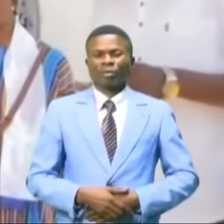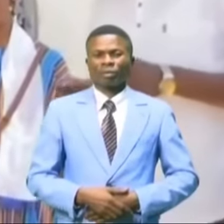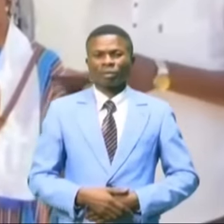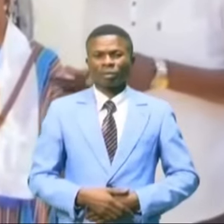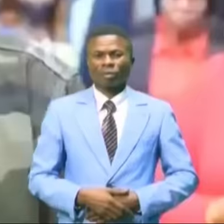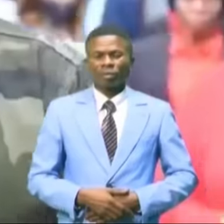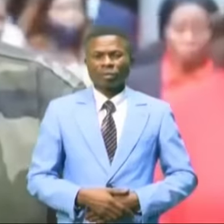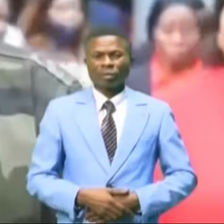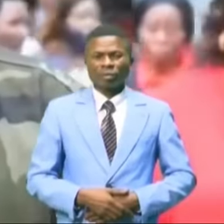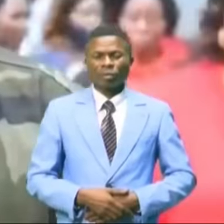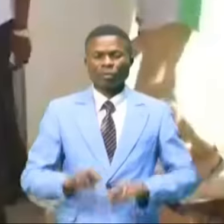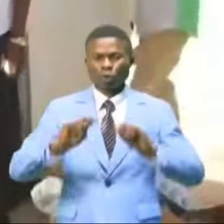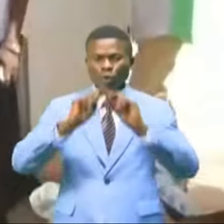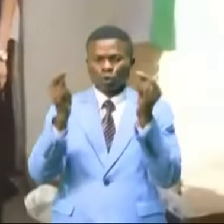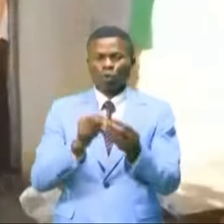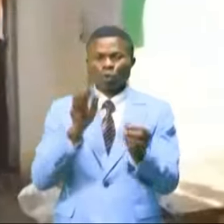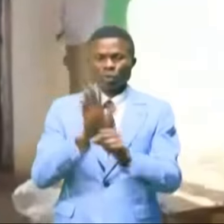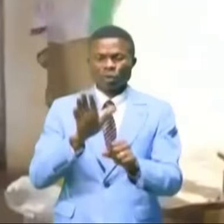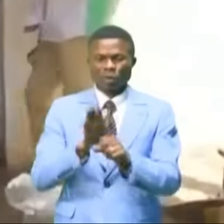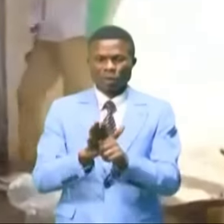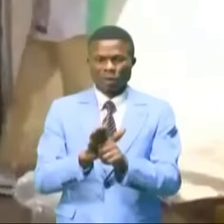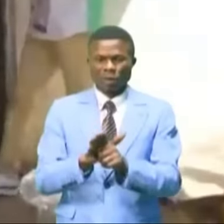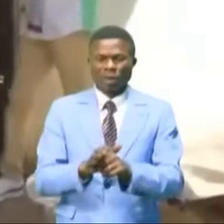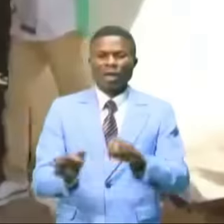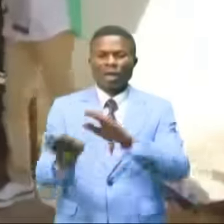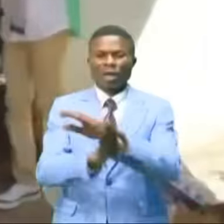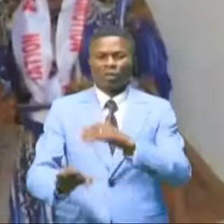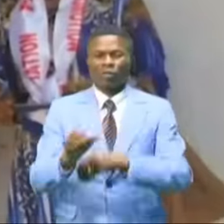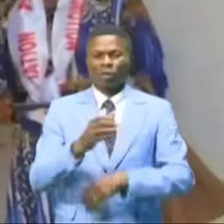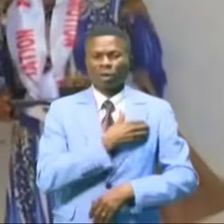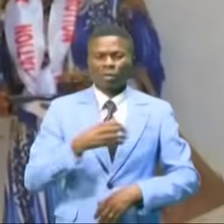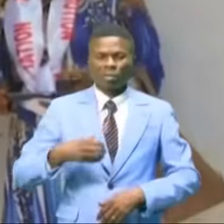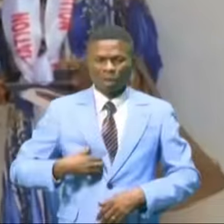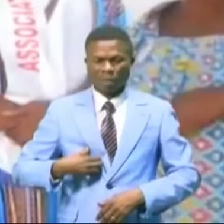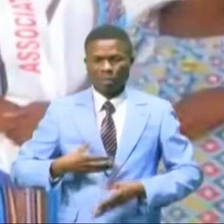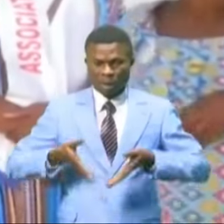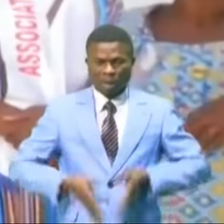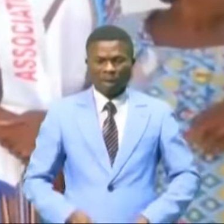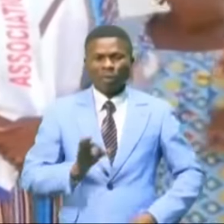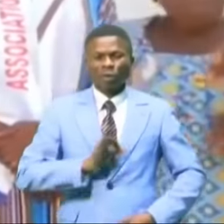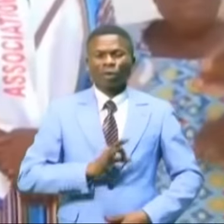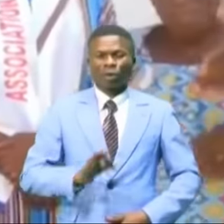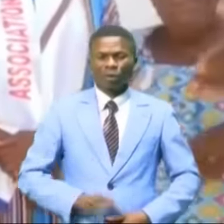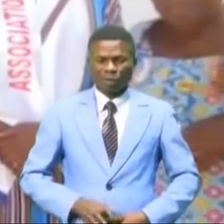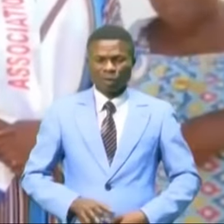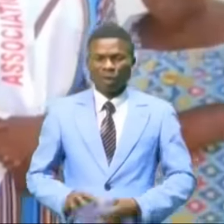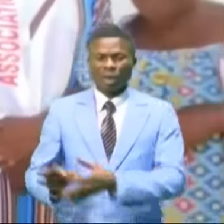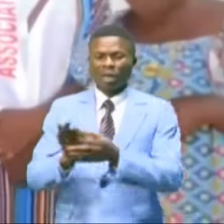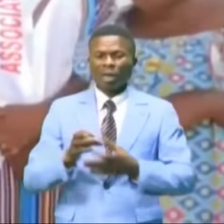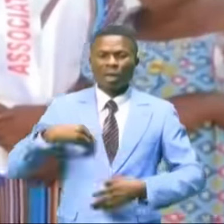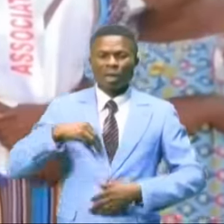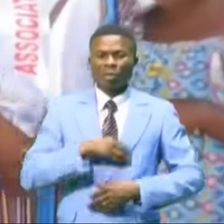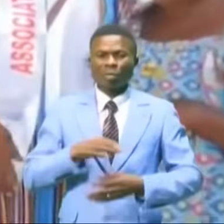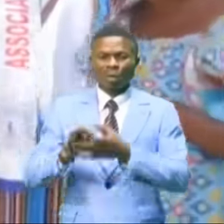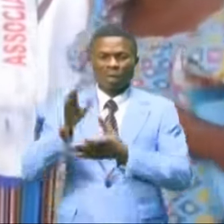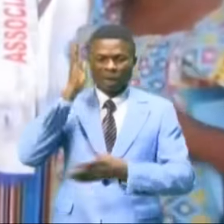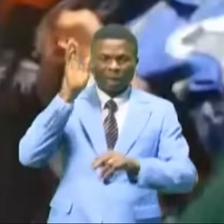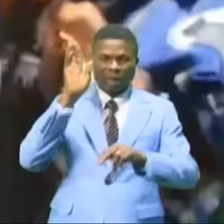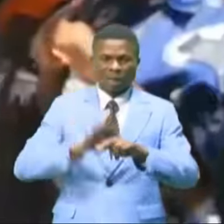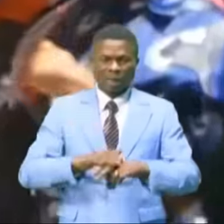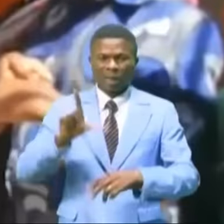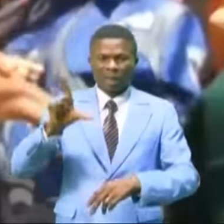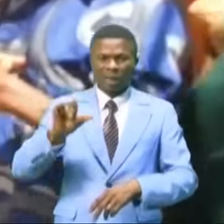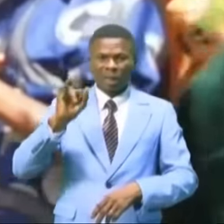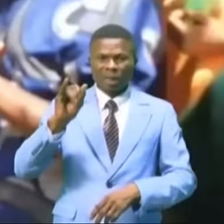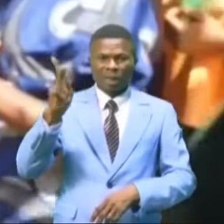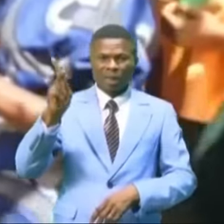Une forte délégation de l'association Femmes et Promotion, membre de l'Union Sacrée, a séjourné dernièrement à Likasi dans les